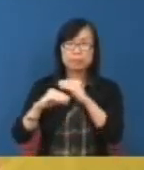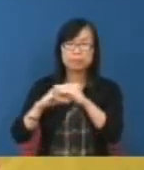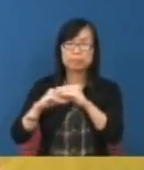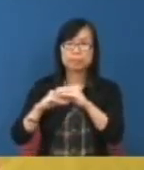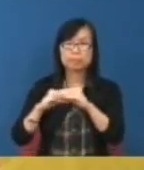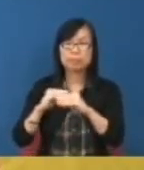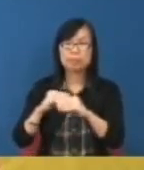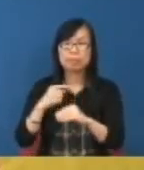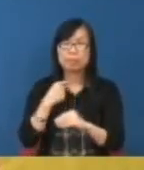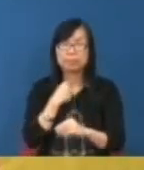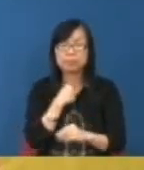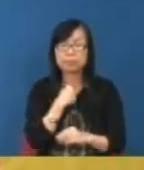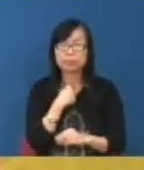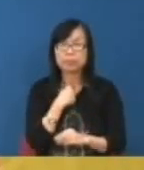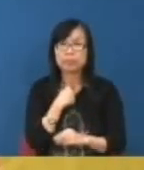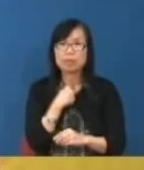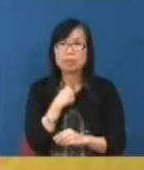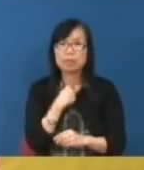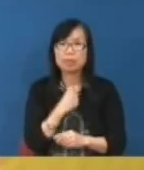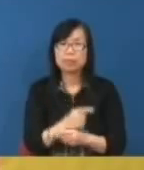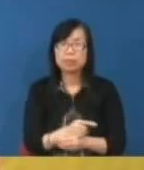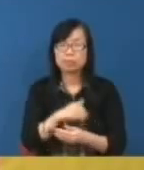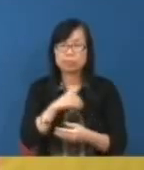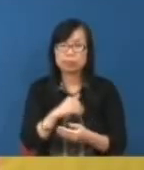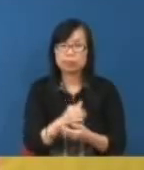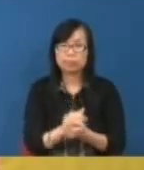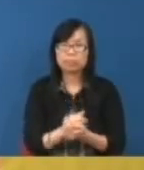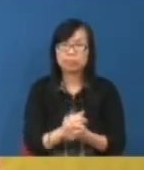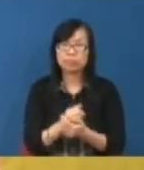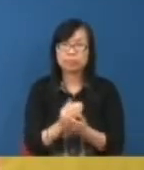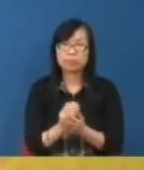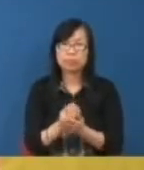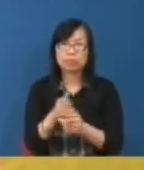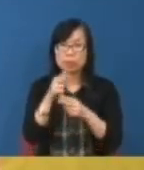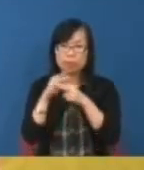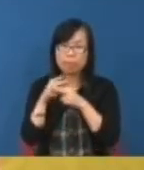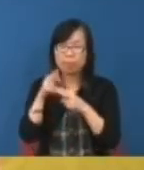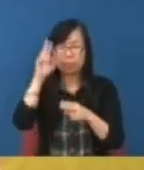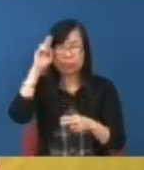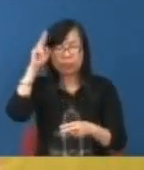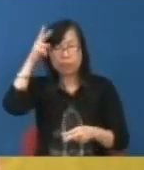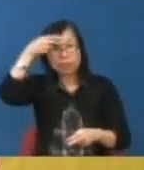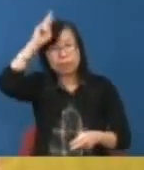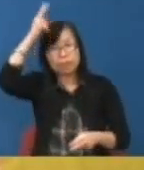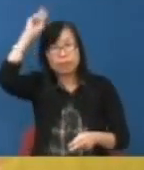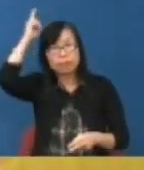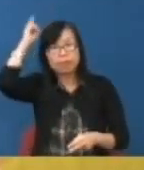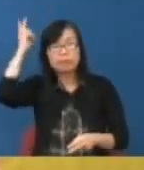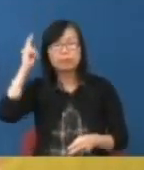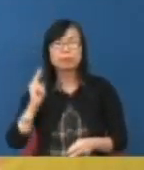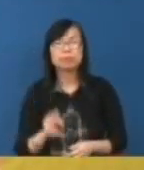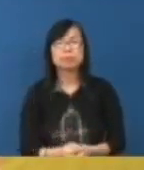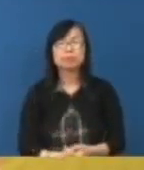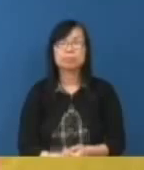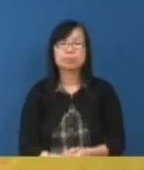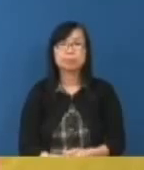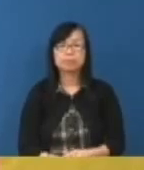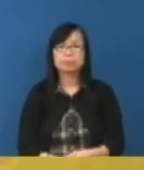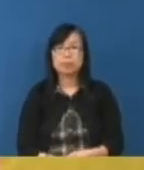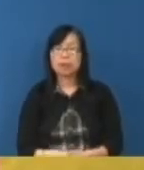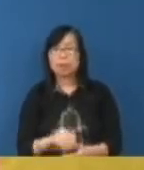啊要用種族主義嚟到去拍對付嗰啲菲律賓。即係工人嘅嗰啲動